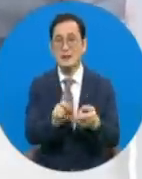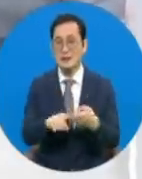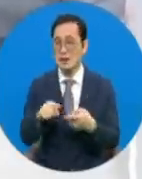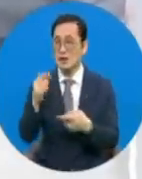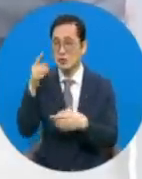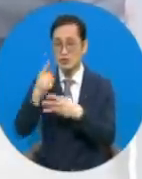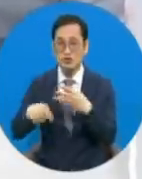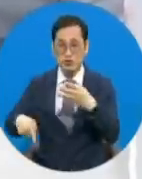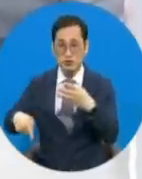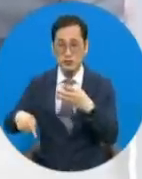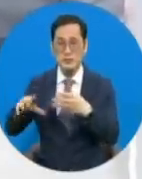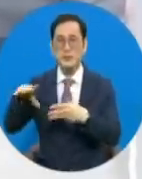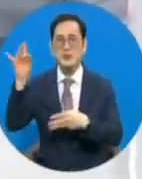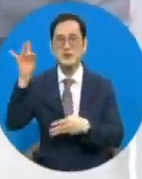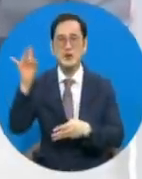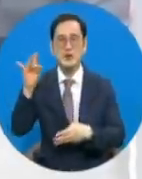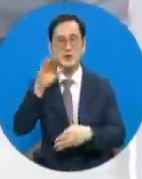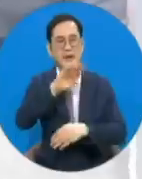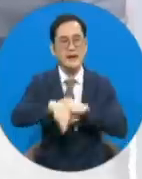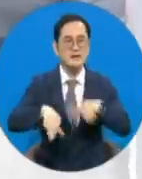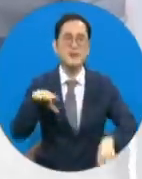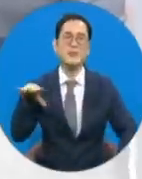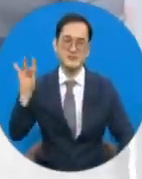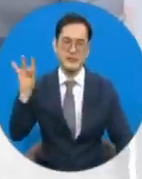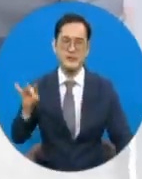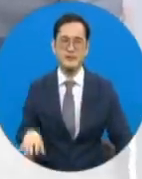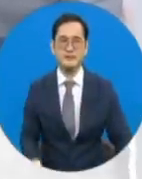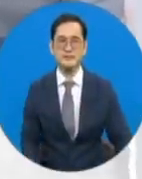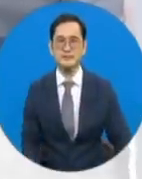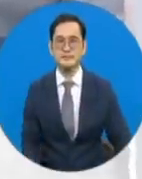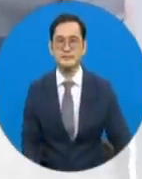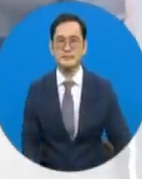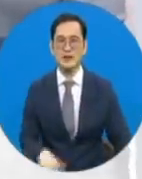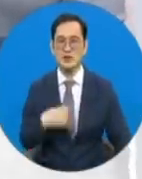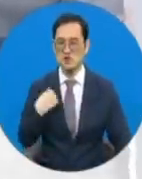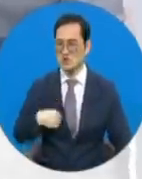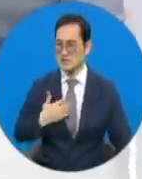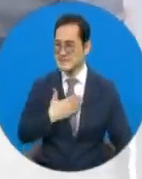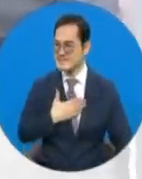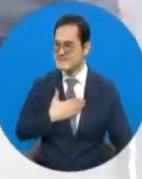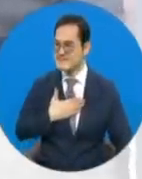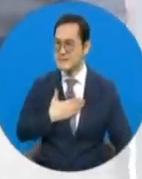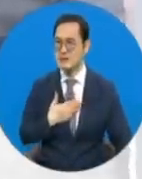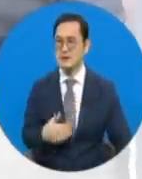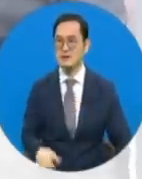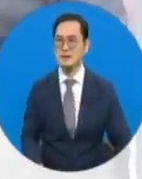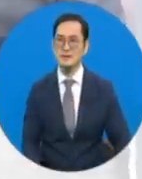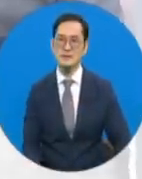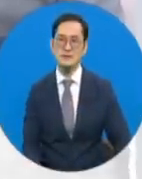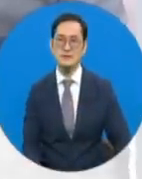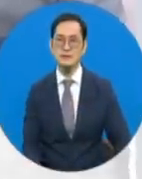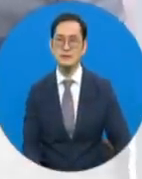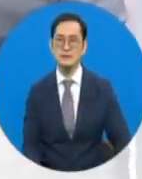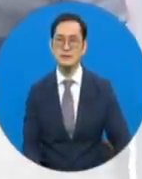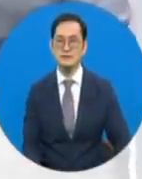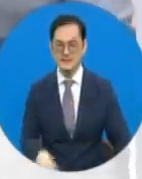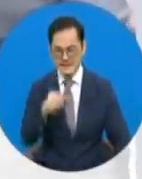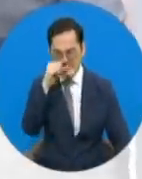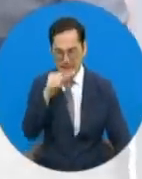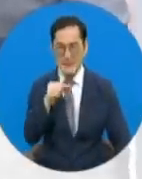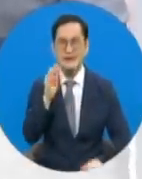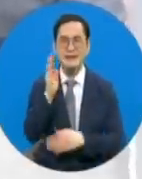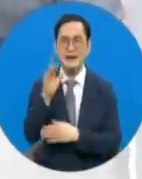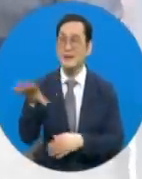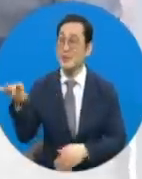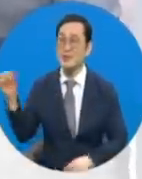얘기했던 적은 극히 없었습니다. 이제 그럼 먼저 중국이 굉장히 그 심각하게 보고 있는 지점을 먼저 우리